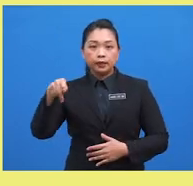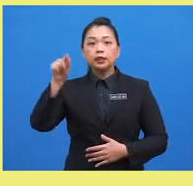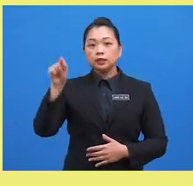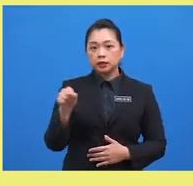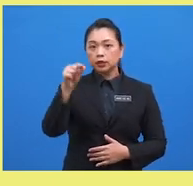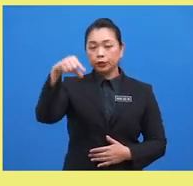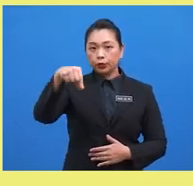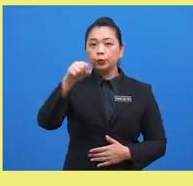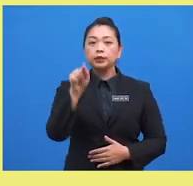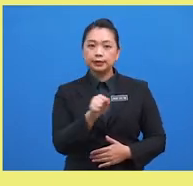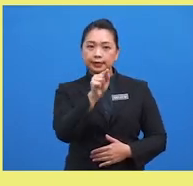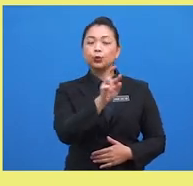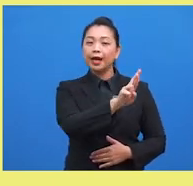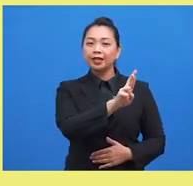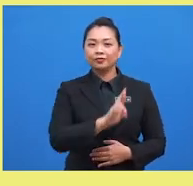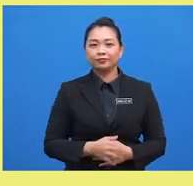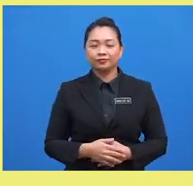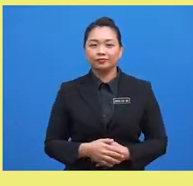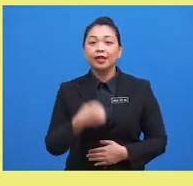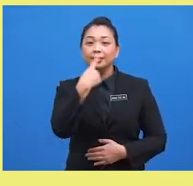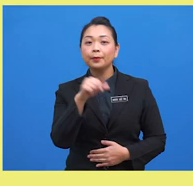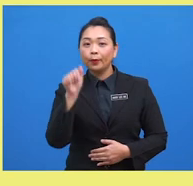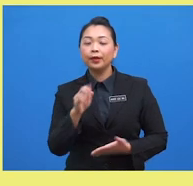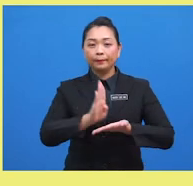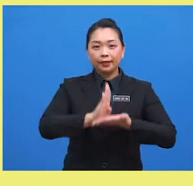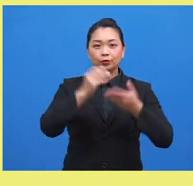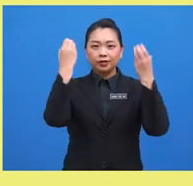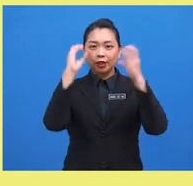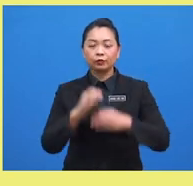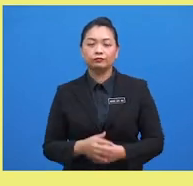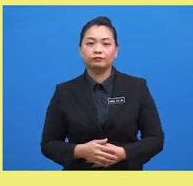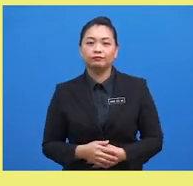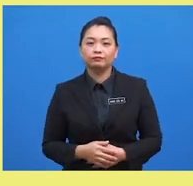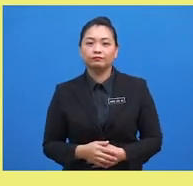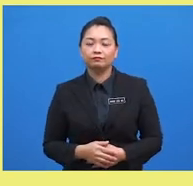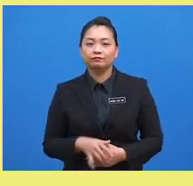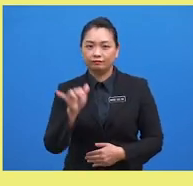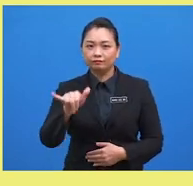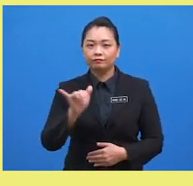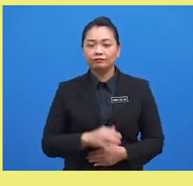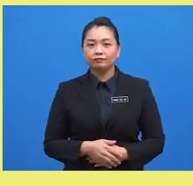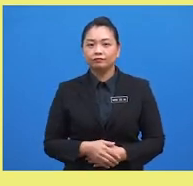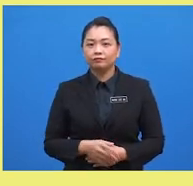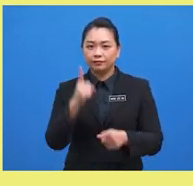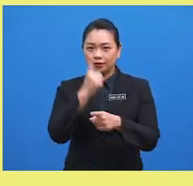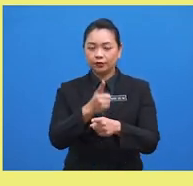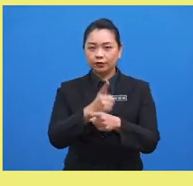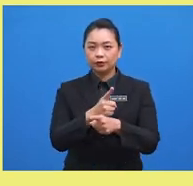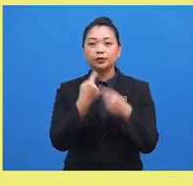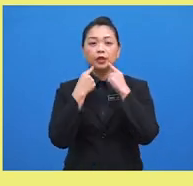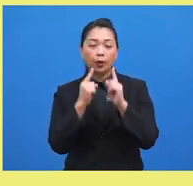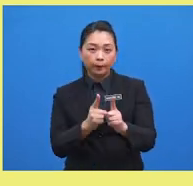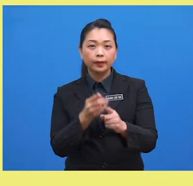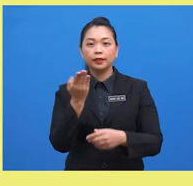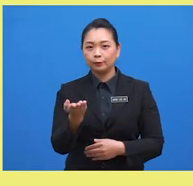Q kesatuan R. Siapa boleh bantu, cikgu? Ya, betul